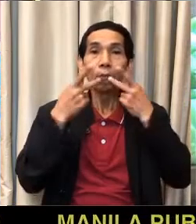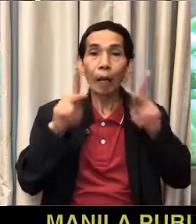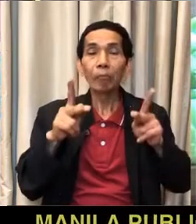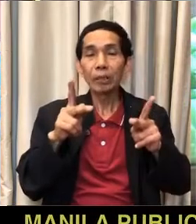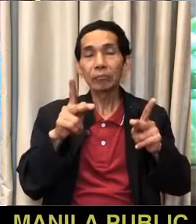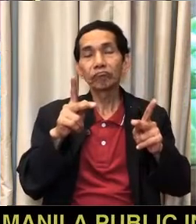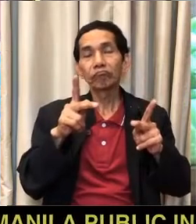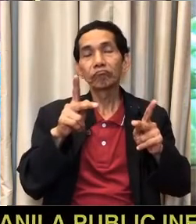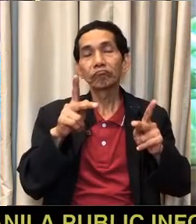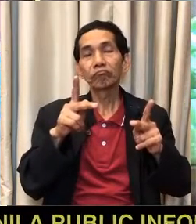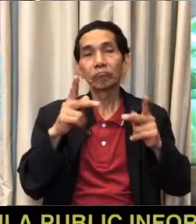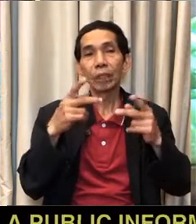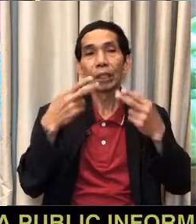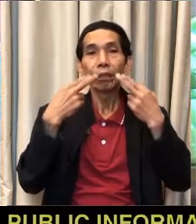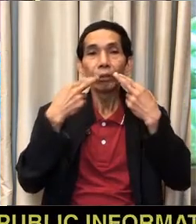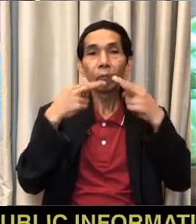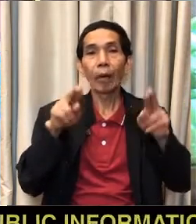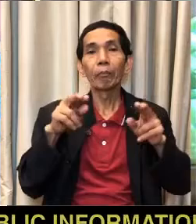yan.